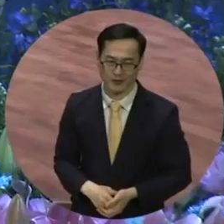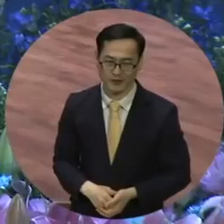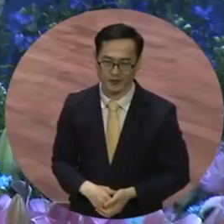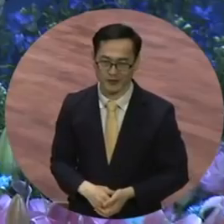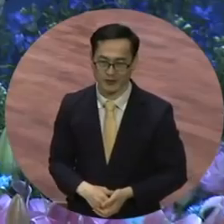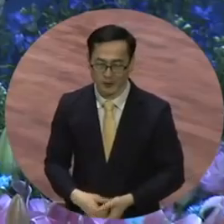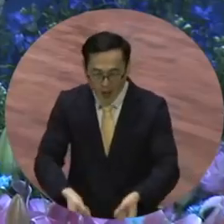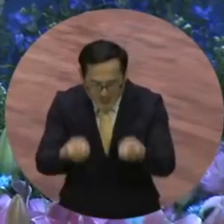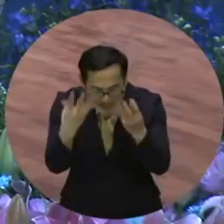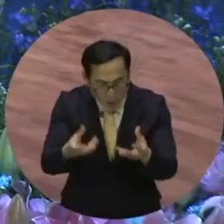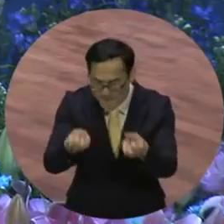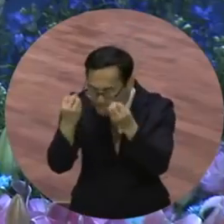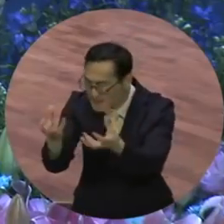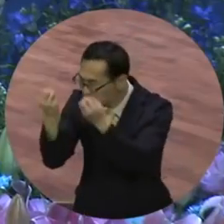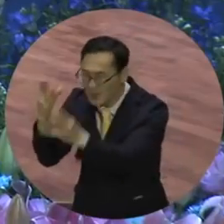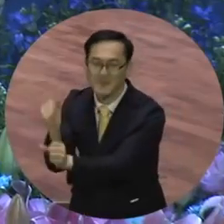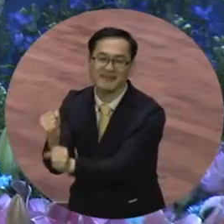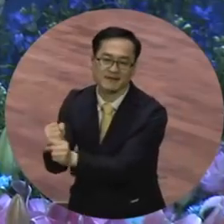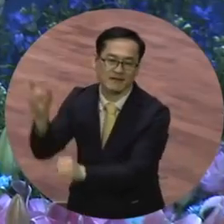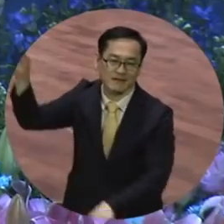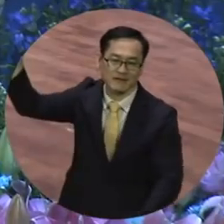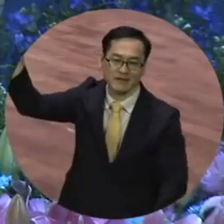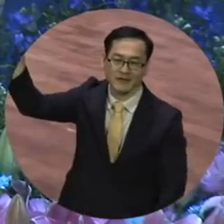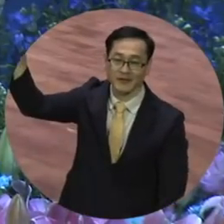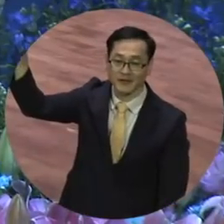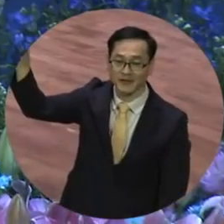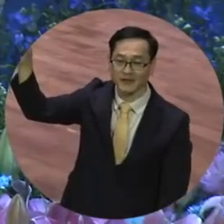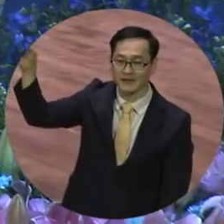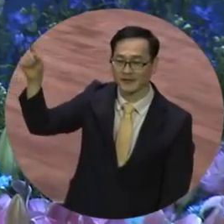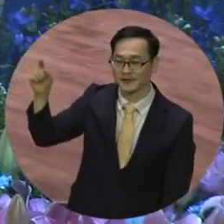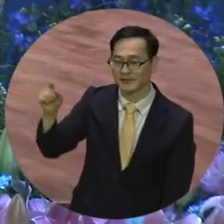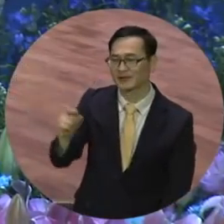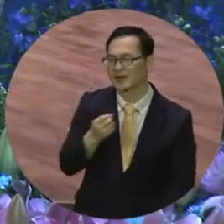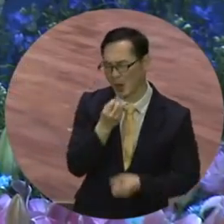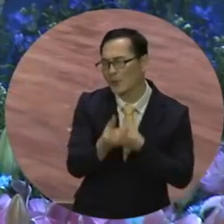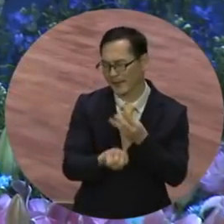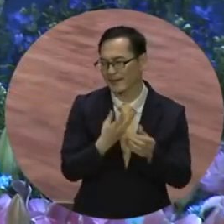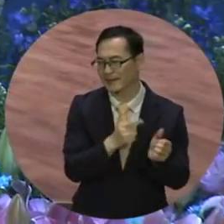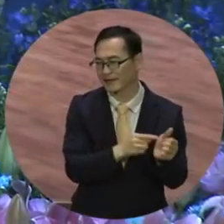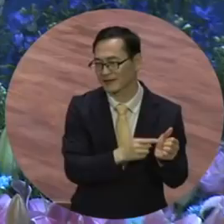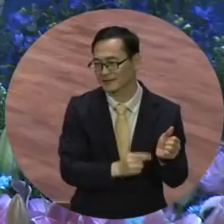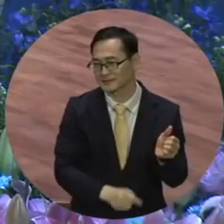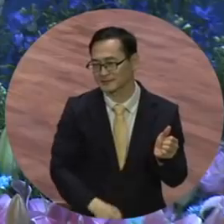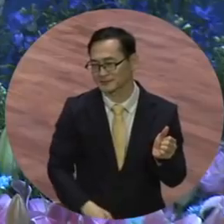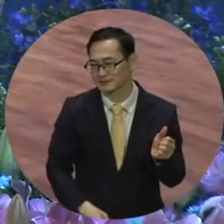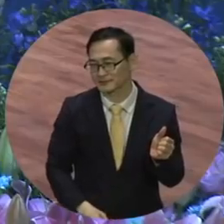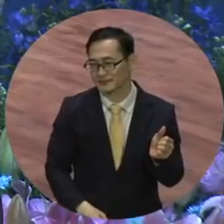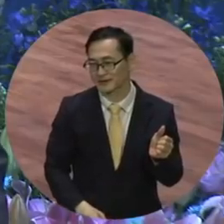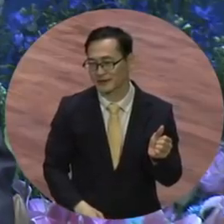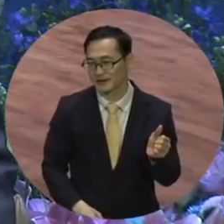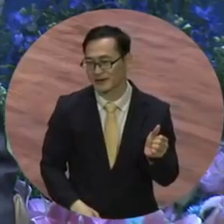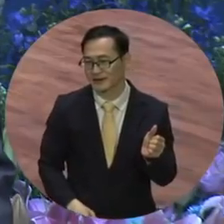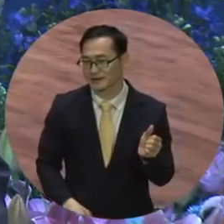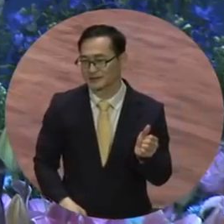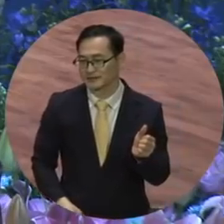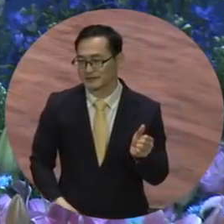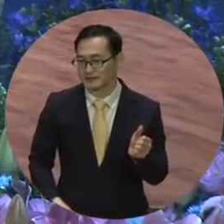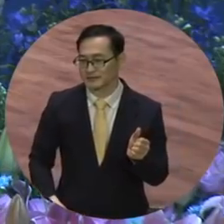부르신다. 아멘. 아브라함은 창조주 하나님은